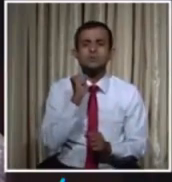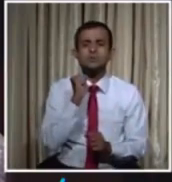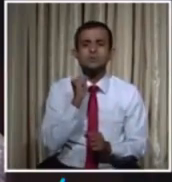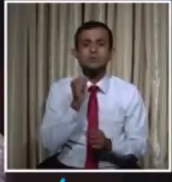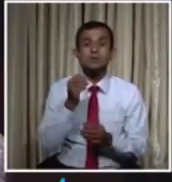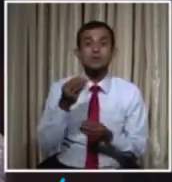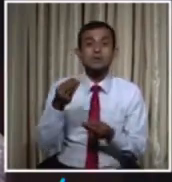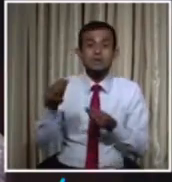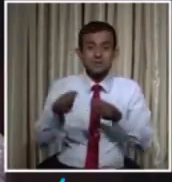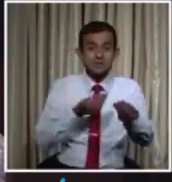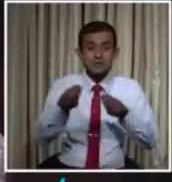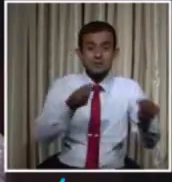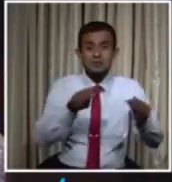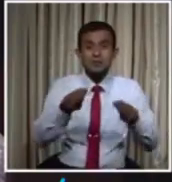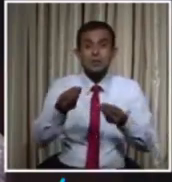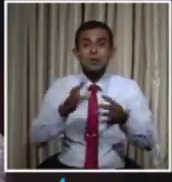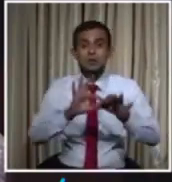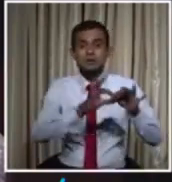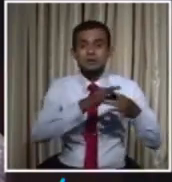සැපයුම් ජාලය සම්පූර්ණයෙන්ම අකර්මණ්‍ය වෙනවා